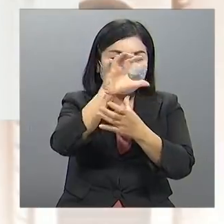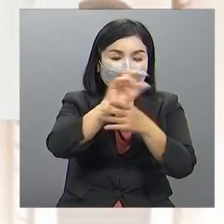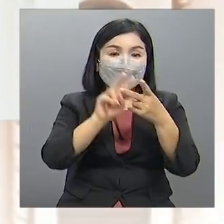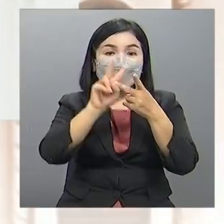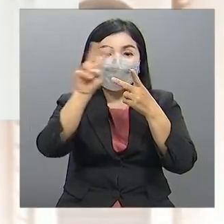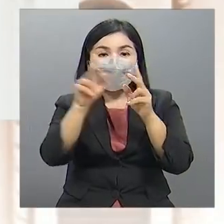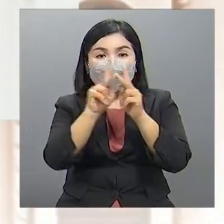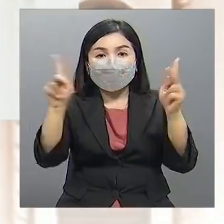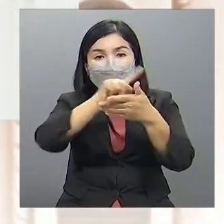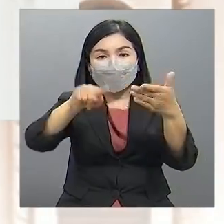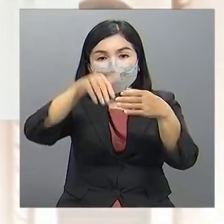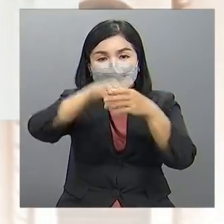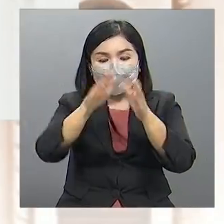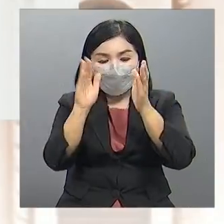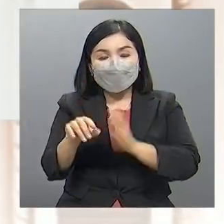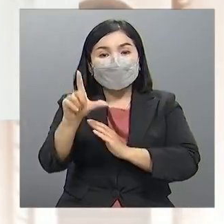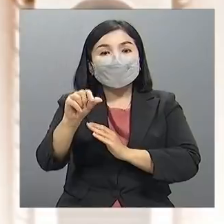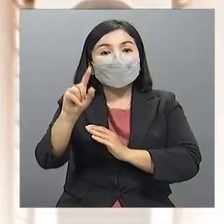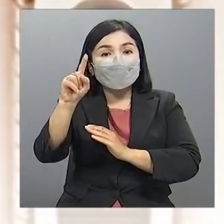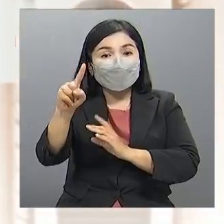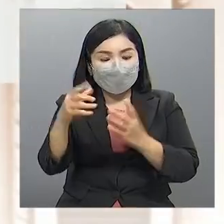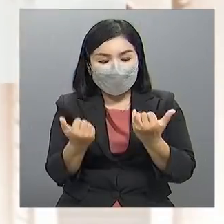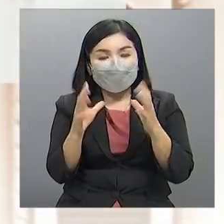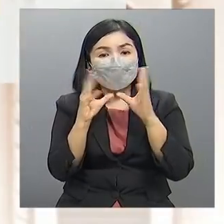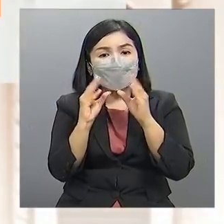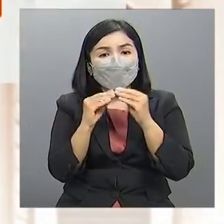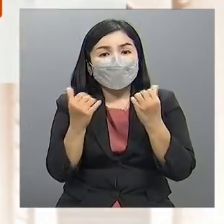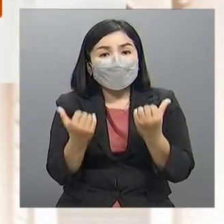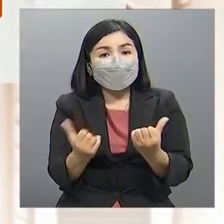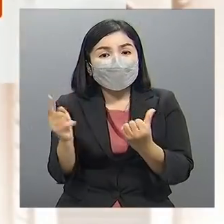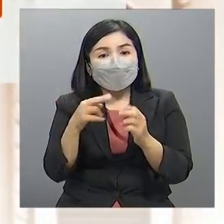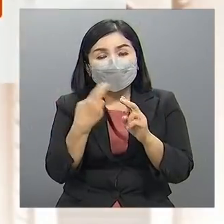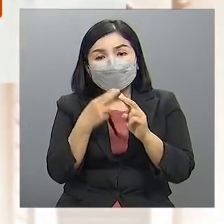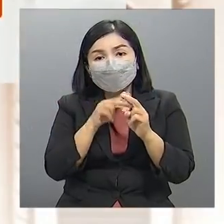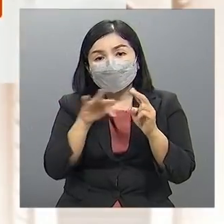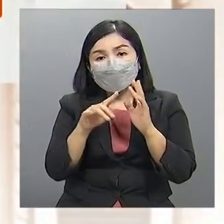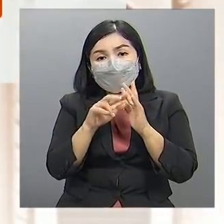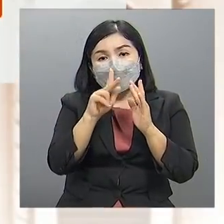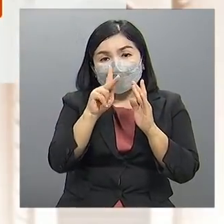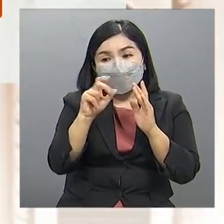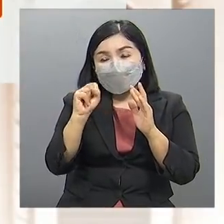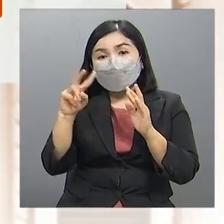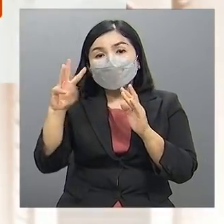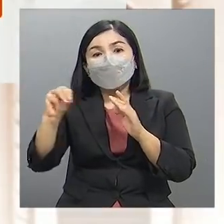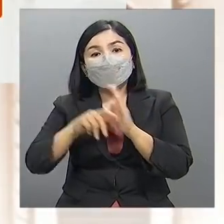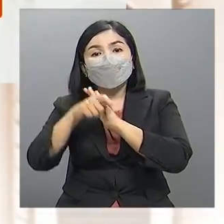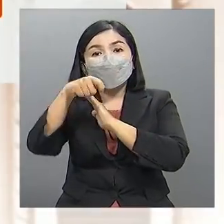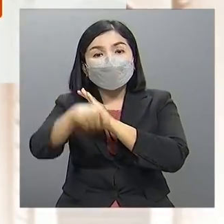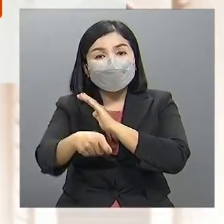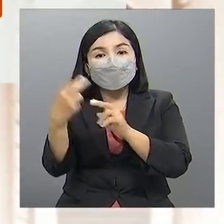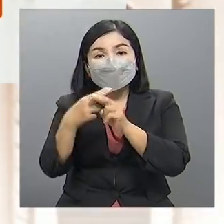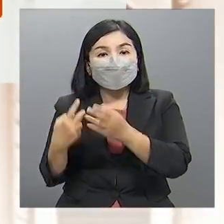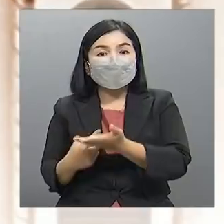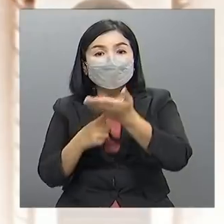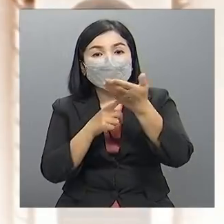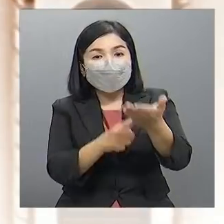วน21คนค่ะและในที่ประชุมวันนี้นะคะนายเกษมสุภัทรานนท์ส.ส.เขต1โคราชค่ะเสนอชื่อพลเอกวิทย์เทพหัสดินณ